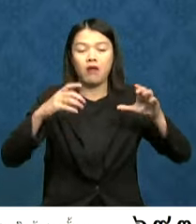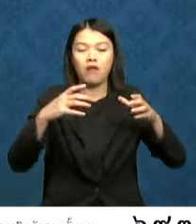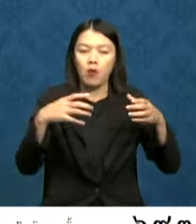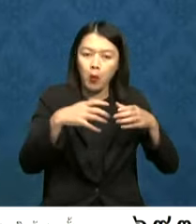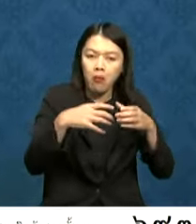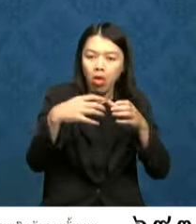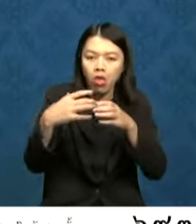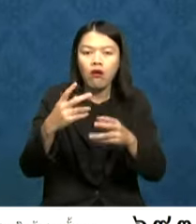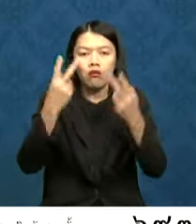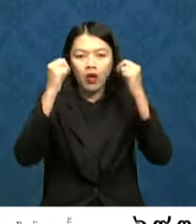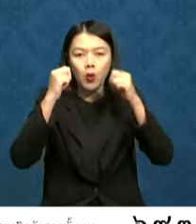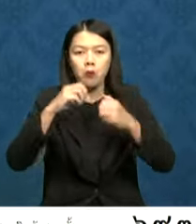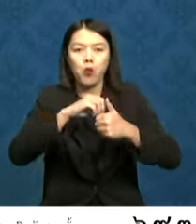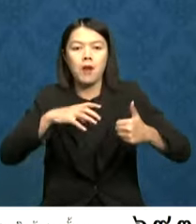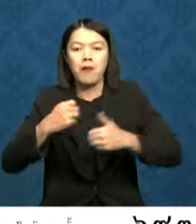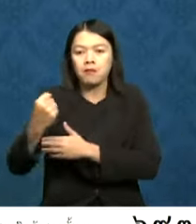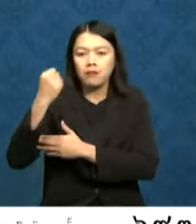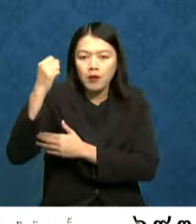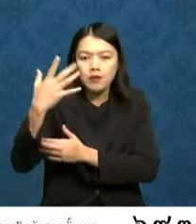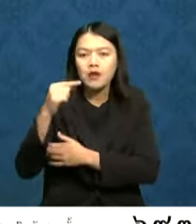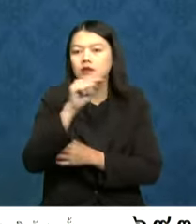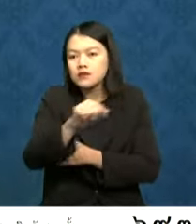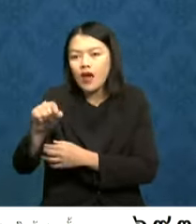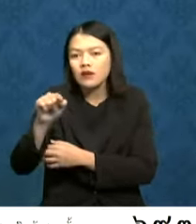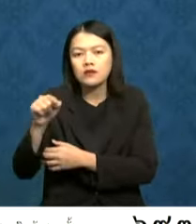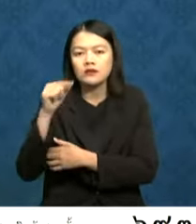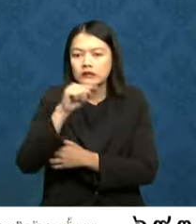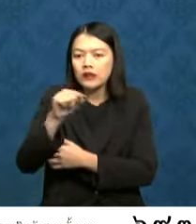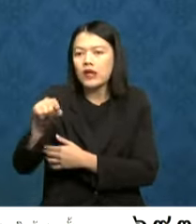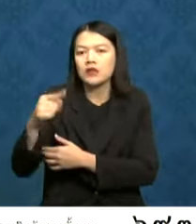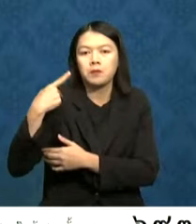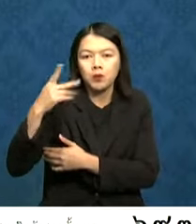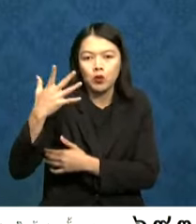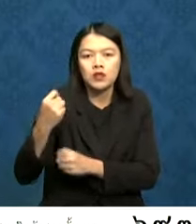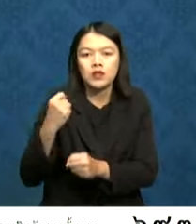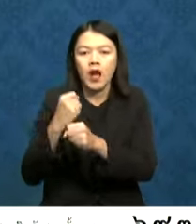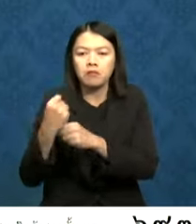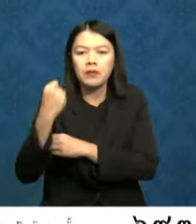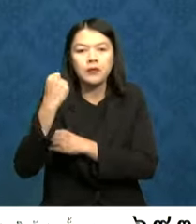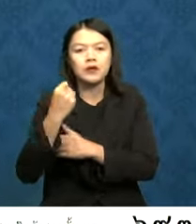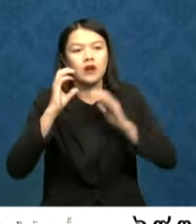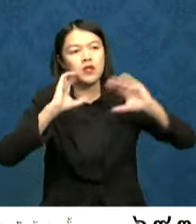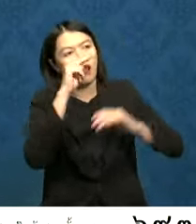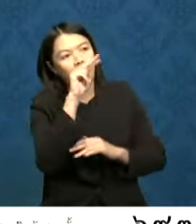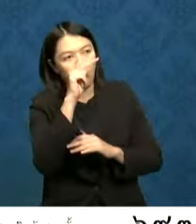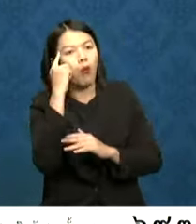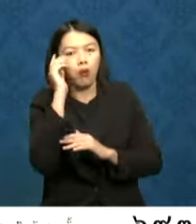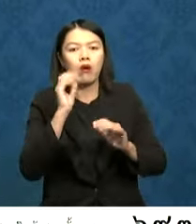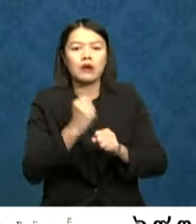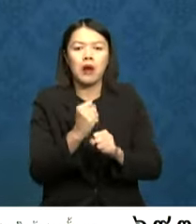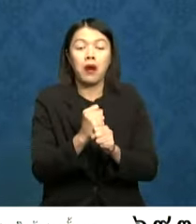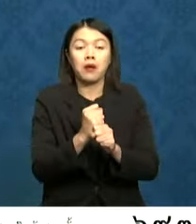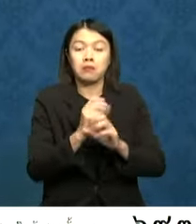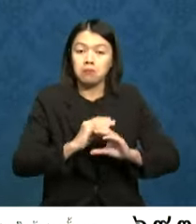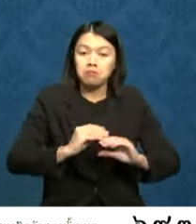นายกขาดอำนาจนำมีการสั่งการมากที่สุดแต่ไร้ผลเพราะราชการดูออกครับว่าสมาธิในการ